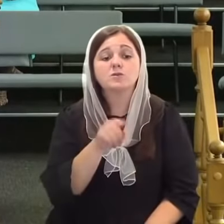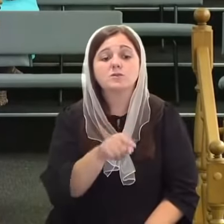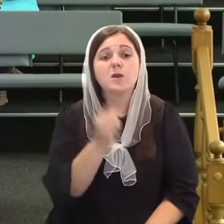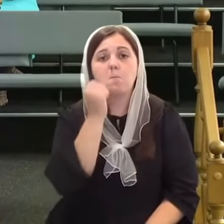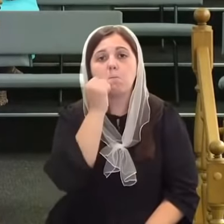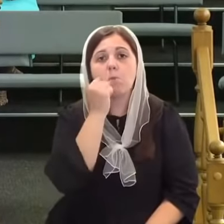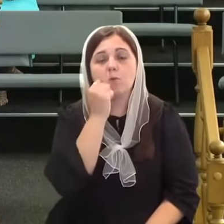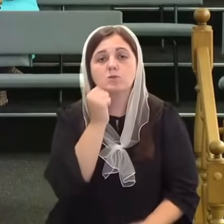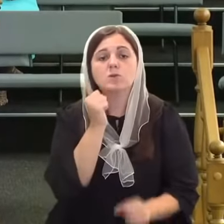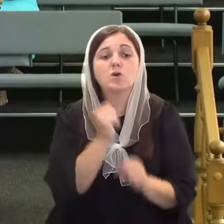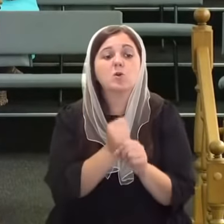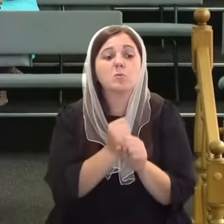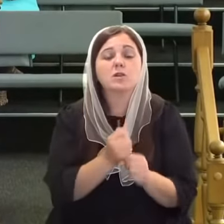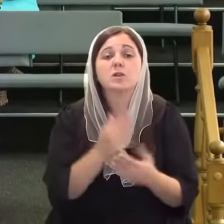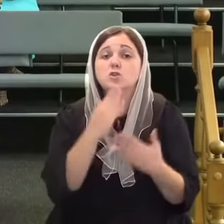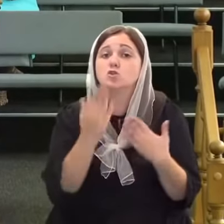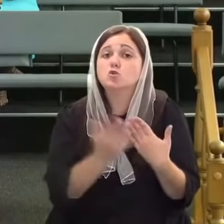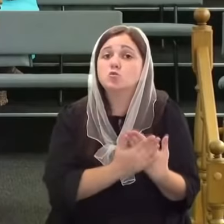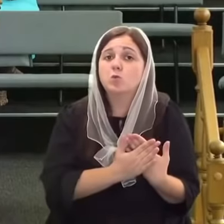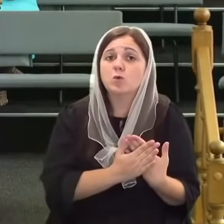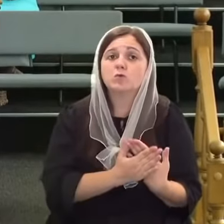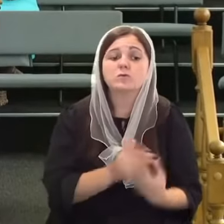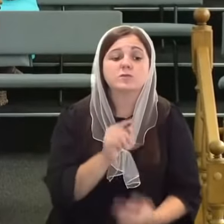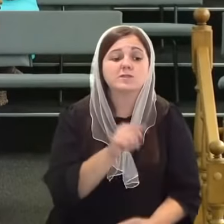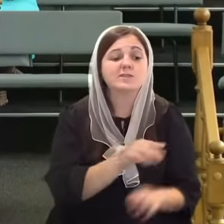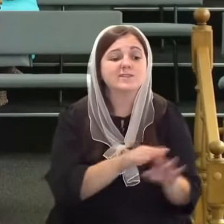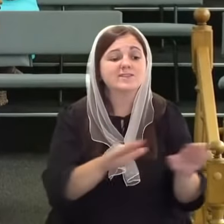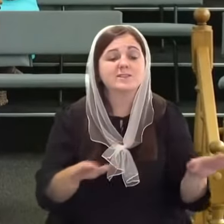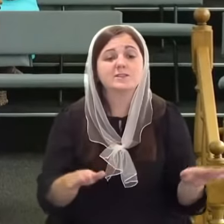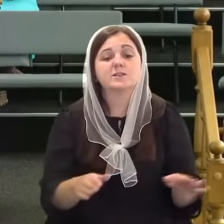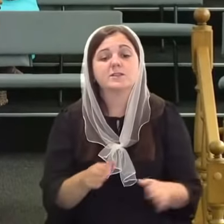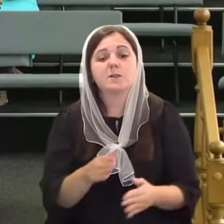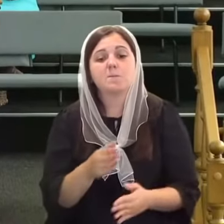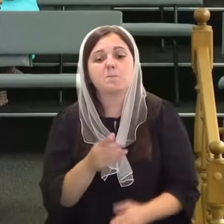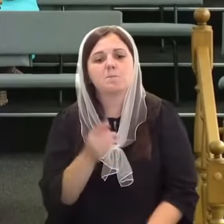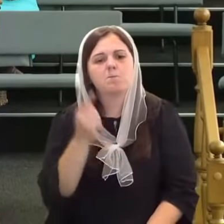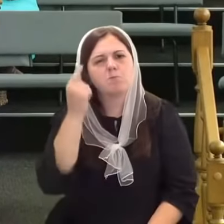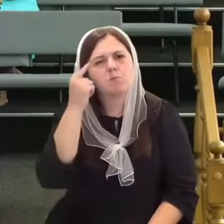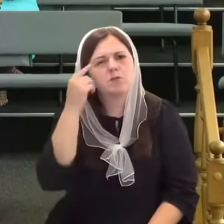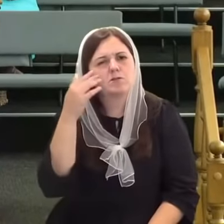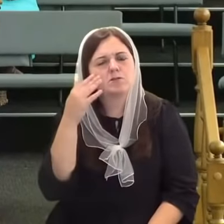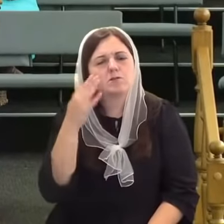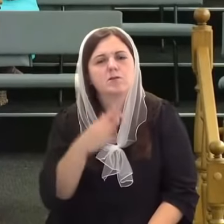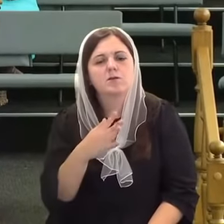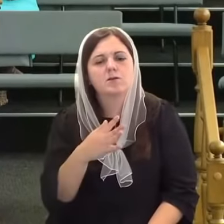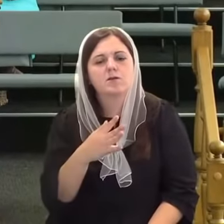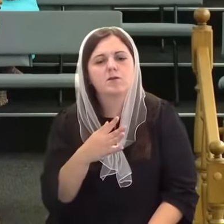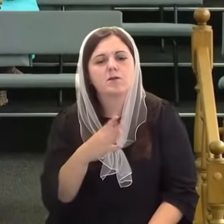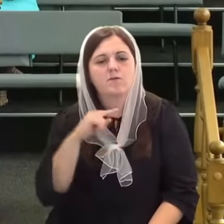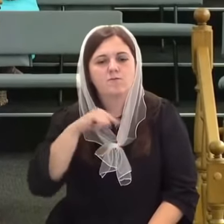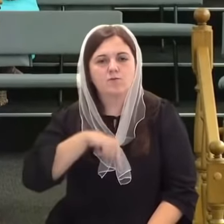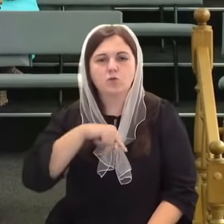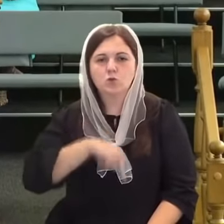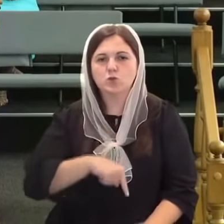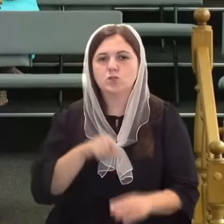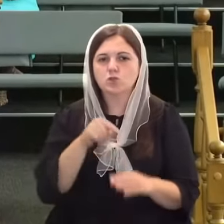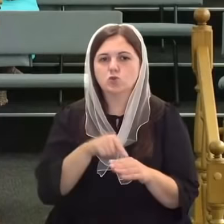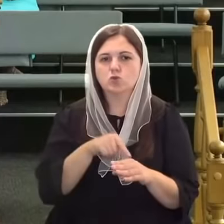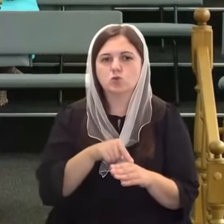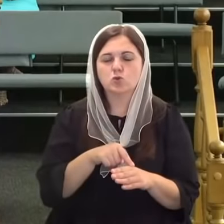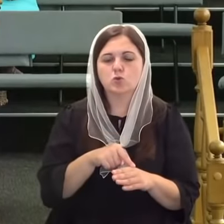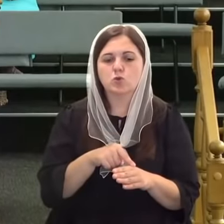это делала с любовью. Дети-сироты, они имеют такое свойство внутри